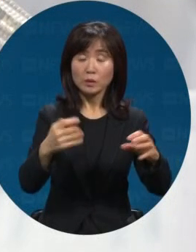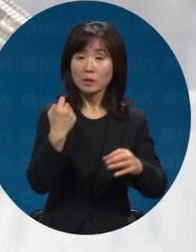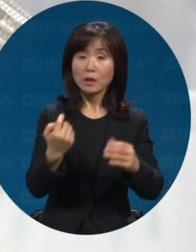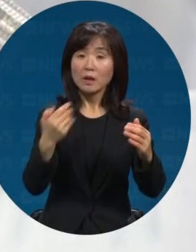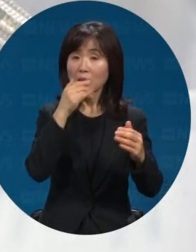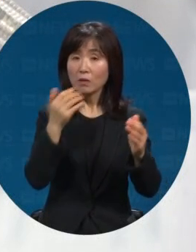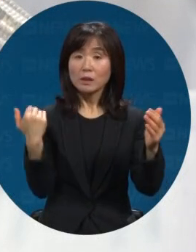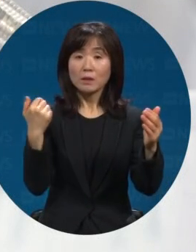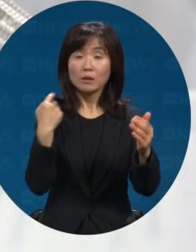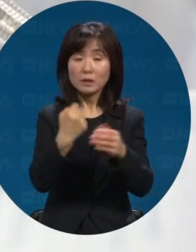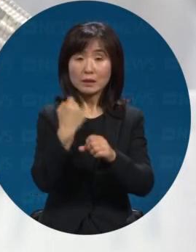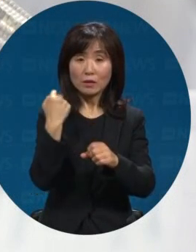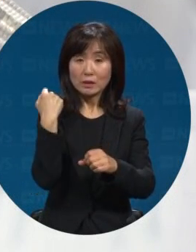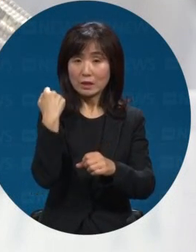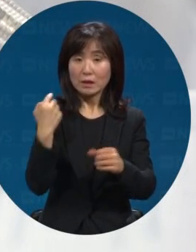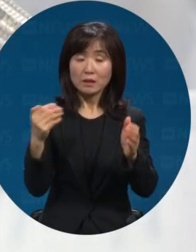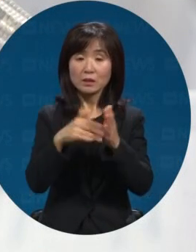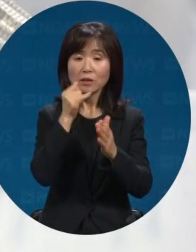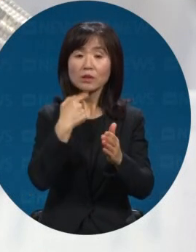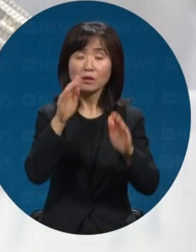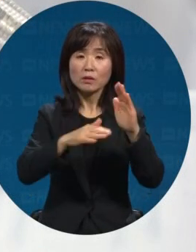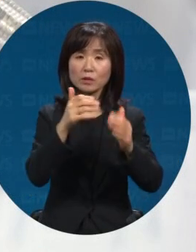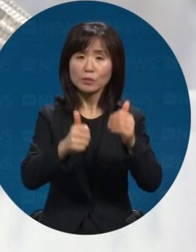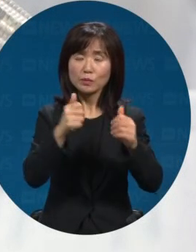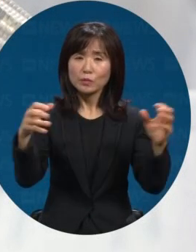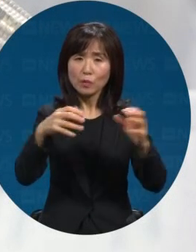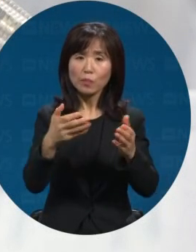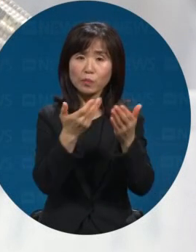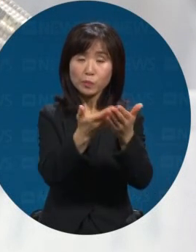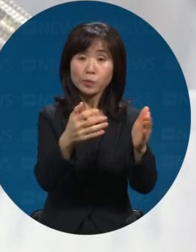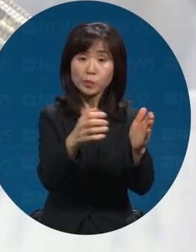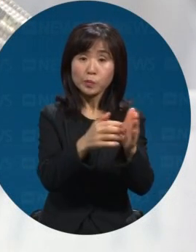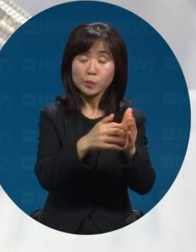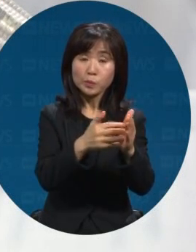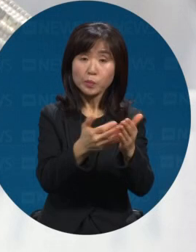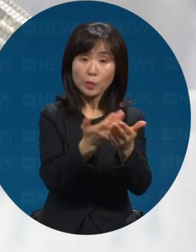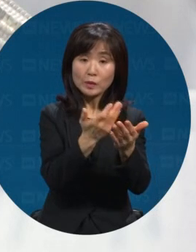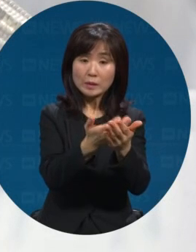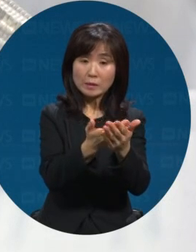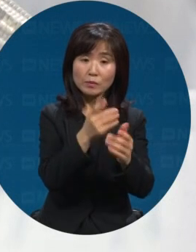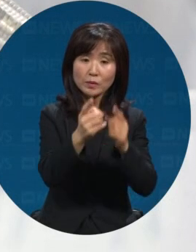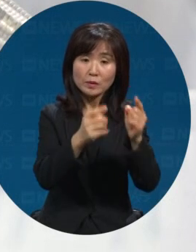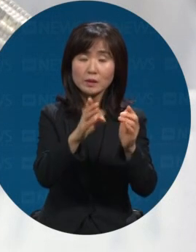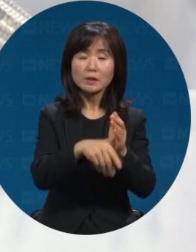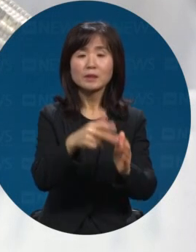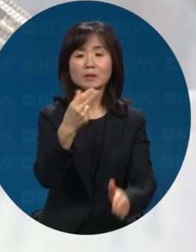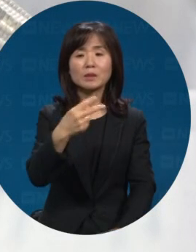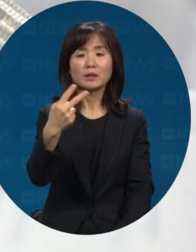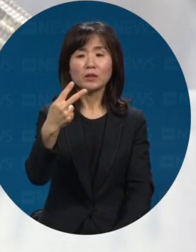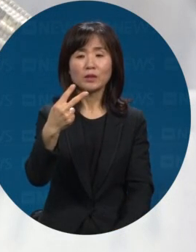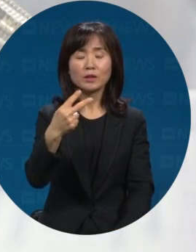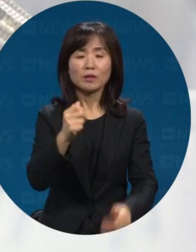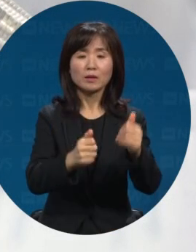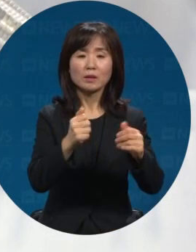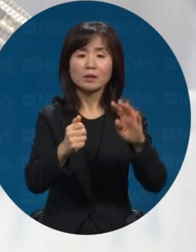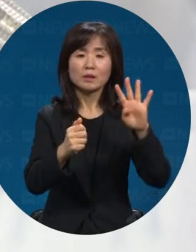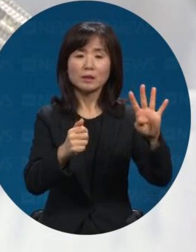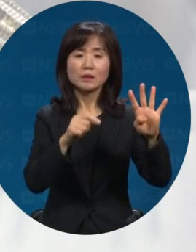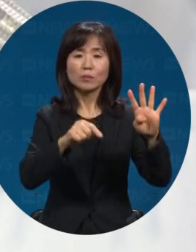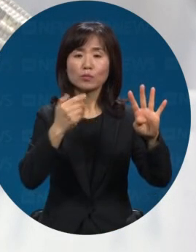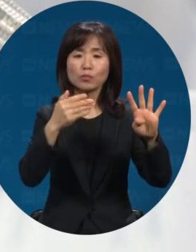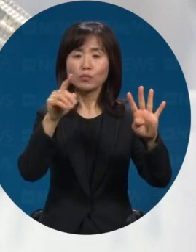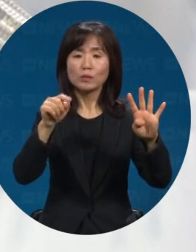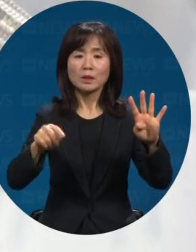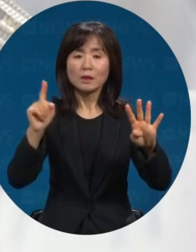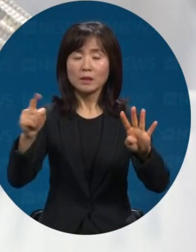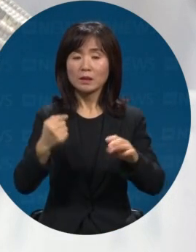진행된 정시모집 원서 접수에서 이들 대학에 지원한 수험생은 72,000여 명으로 경쟁률은 4.92대 1입니다